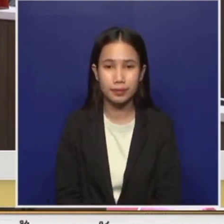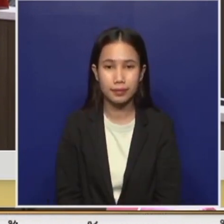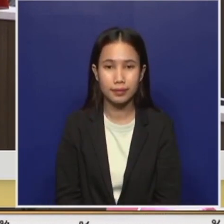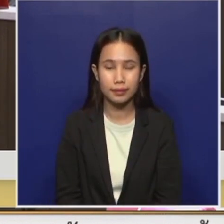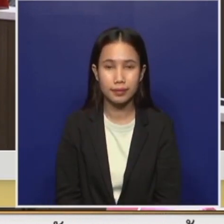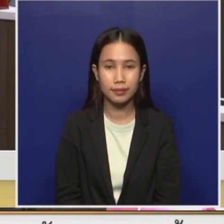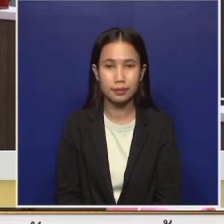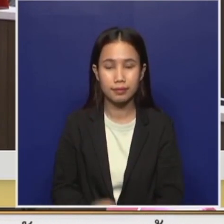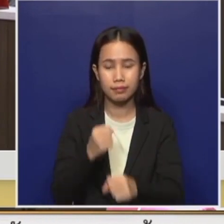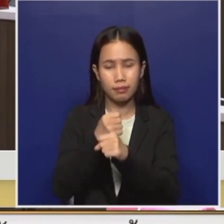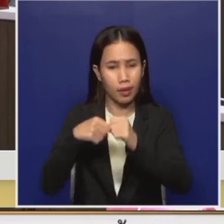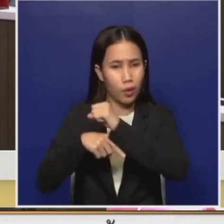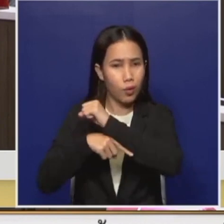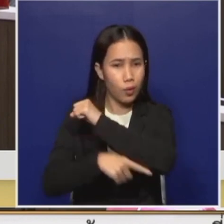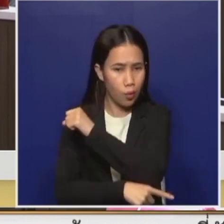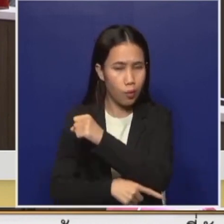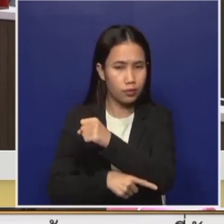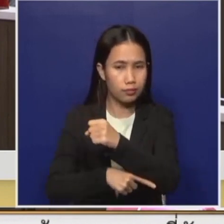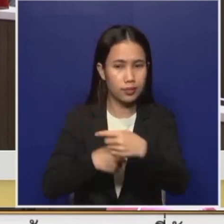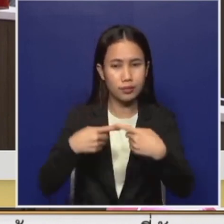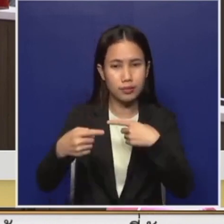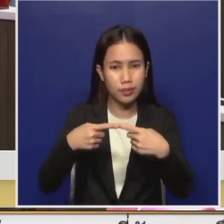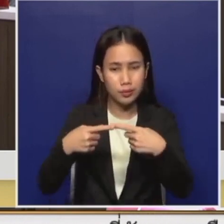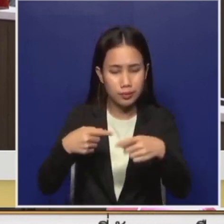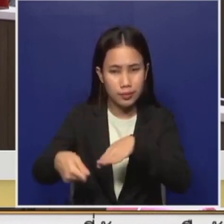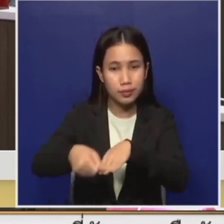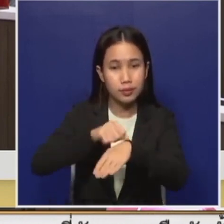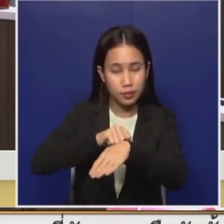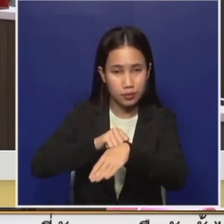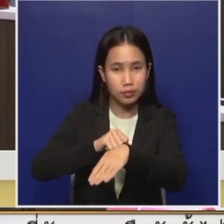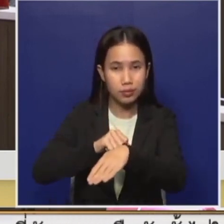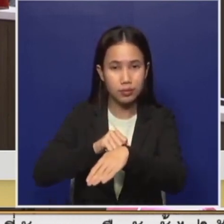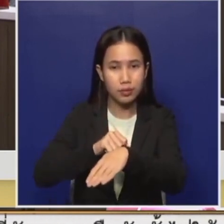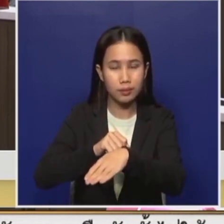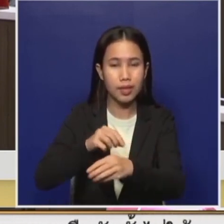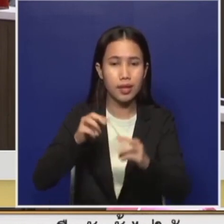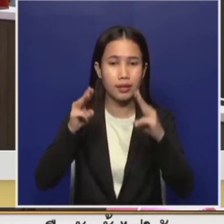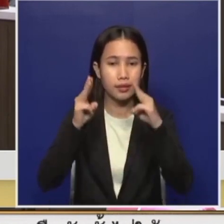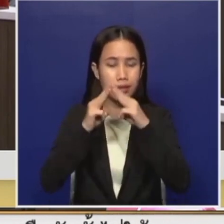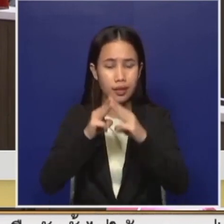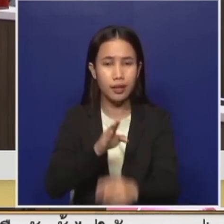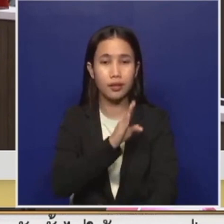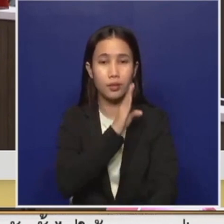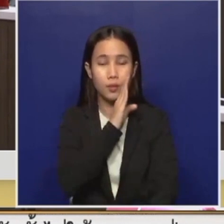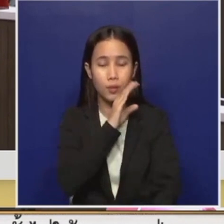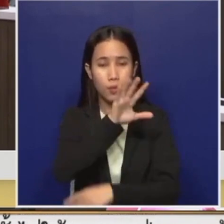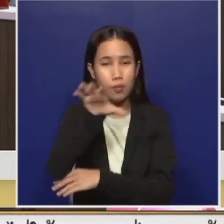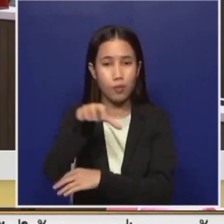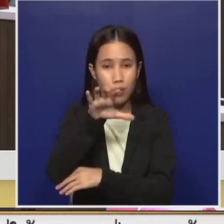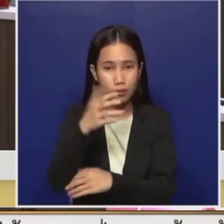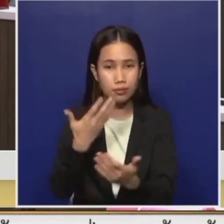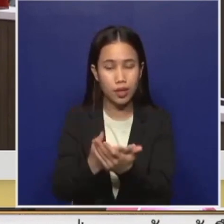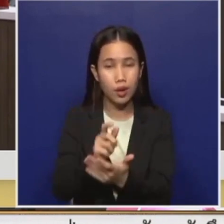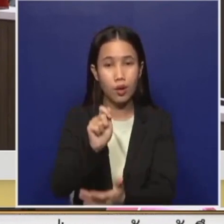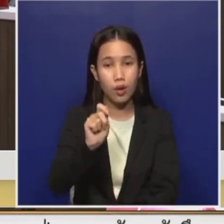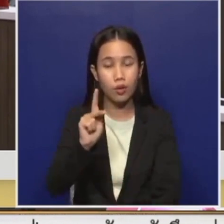การทุดจลิตถุมอย่างครับการทำสัญญาลวงเพื่อจะเอาเงินออกขอสอออกมาใช